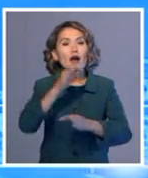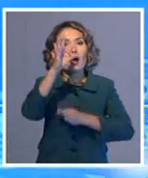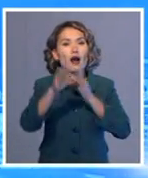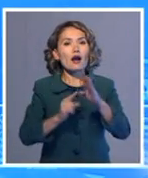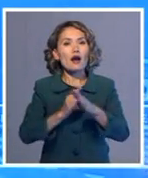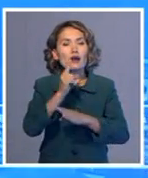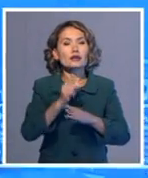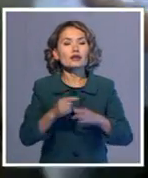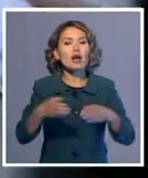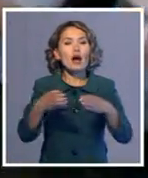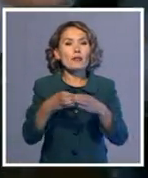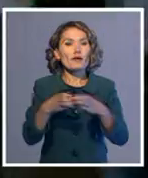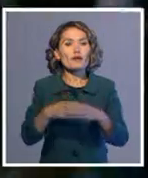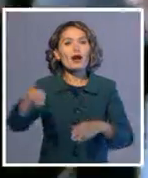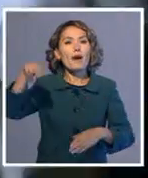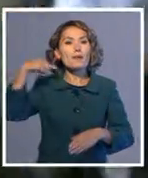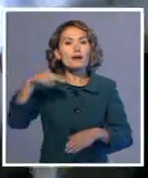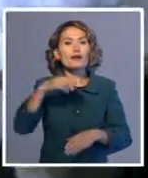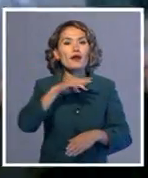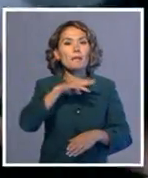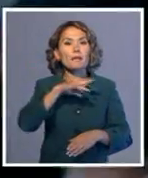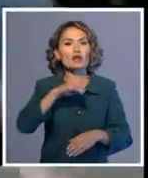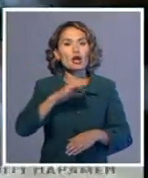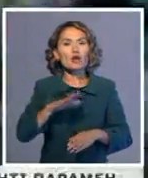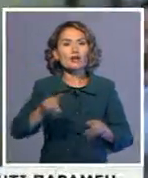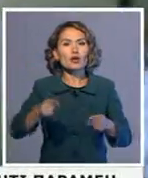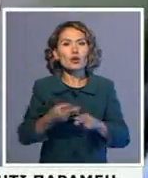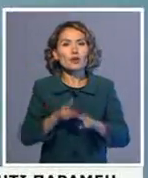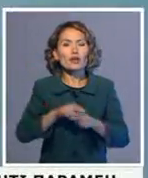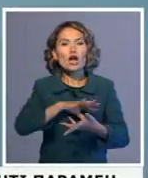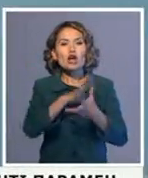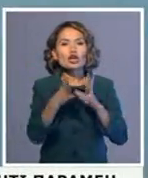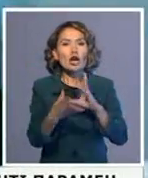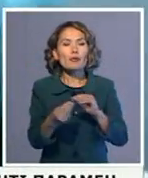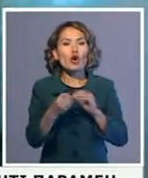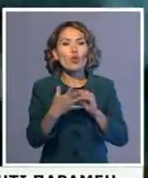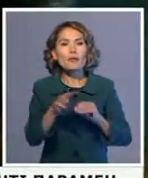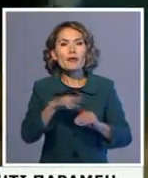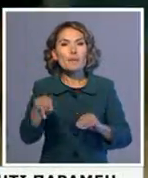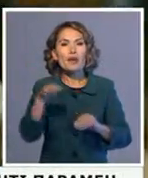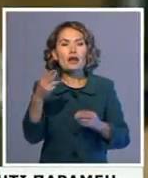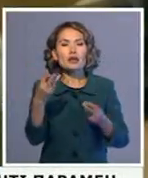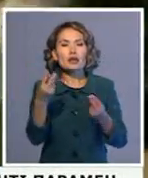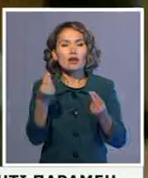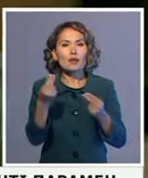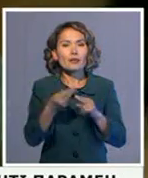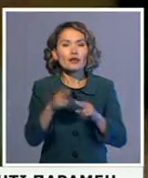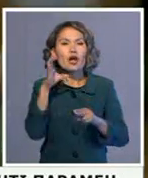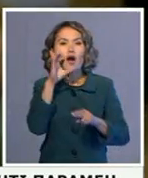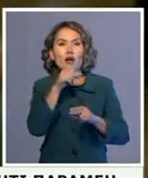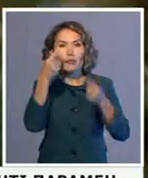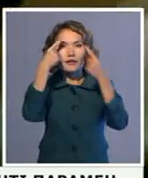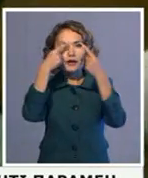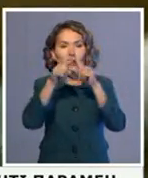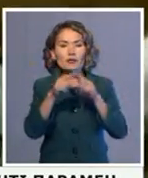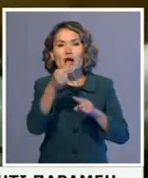акционерлік қоғамының президенті Ғабдулатиф Мырзақұлов ұстады. Оған жалпы құны 15 миллиард теңгеден асатын ғарыш техникасының арнайы конструкторлық